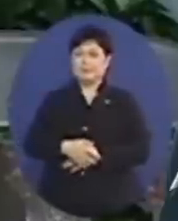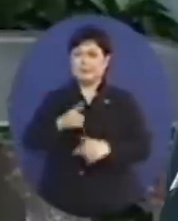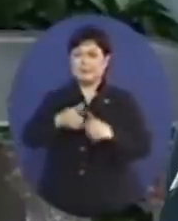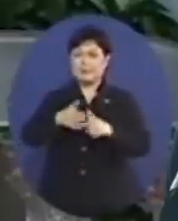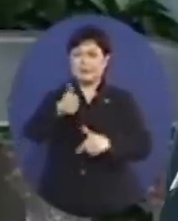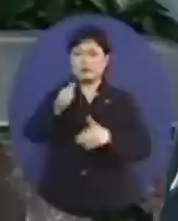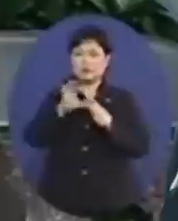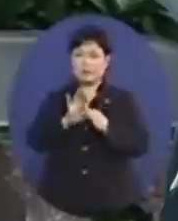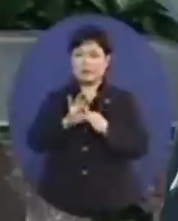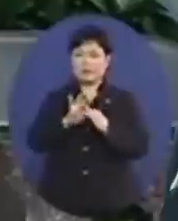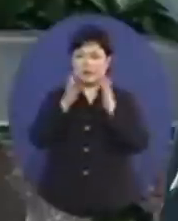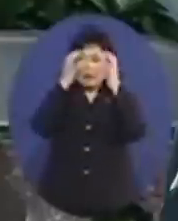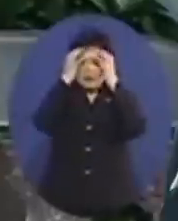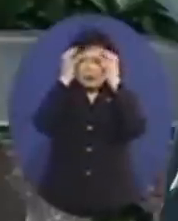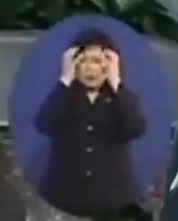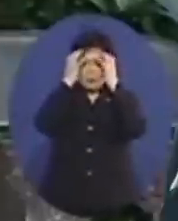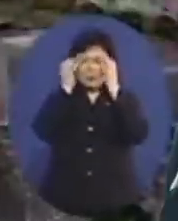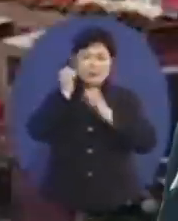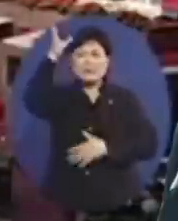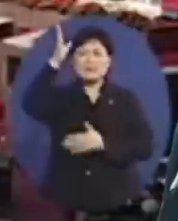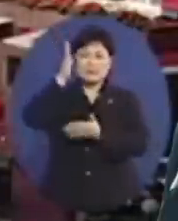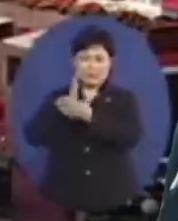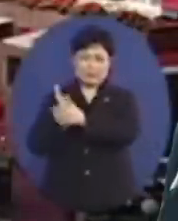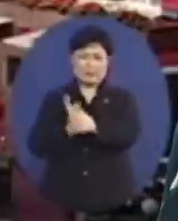예수님의 고난을 잊지 마십시오.